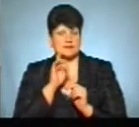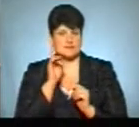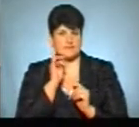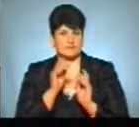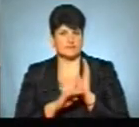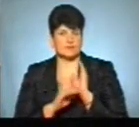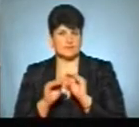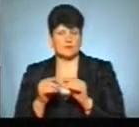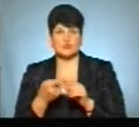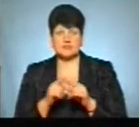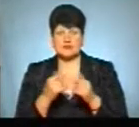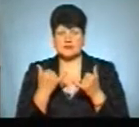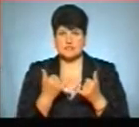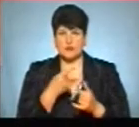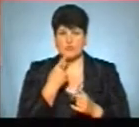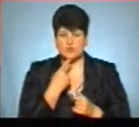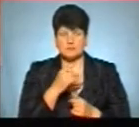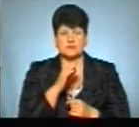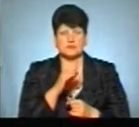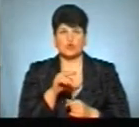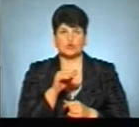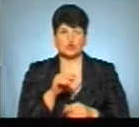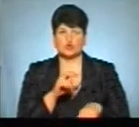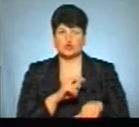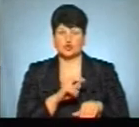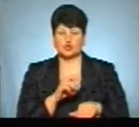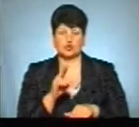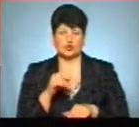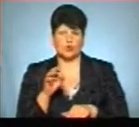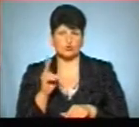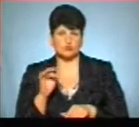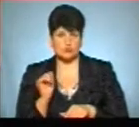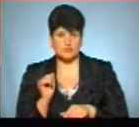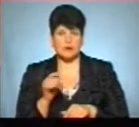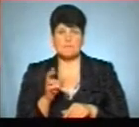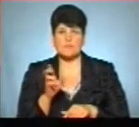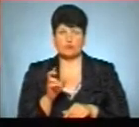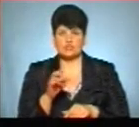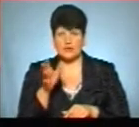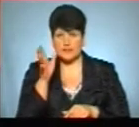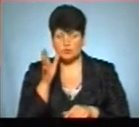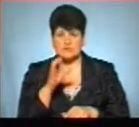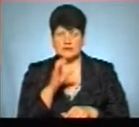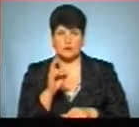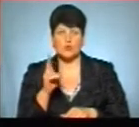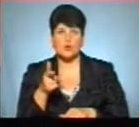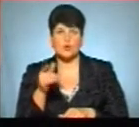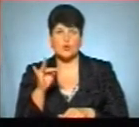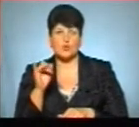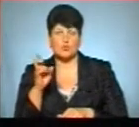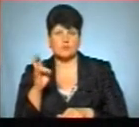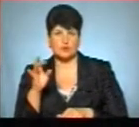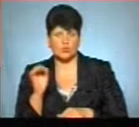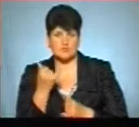доктор біологічних наук Василь Грубінко. Вітаю вас. Добре. Розпочнемо розмову за декілька хвилин, а наразі подивимося сюжет